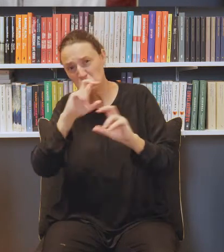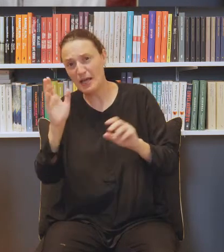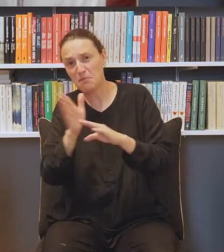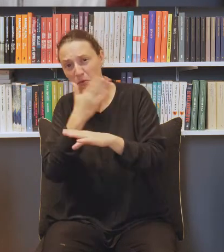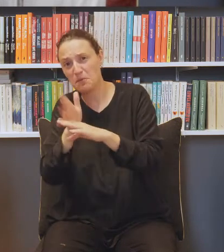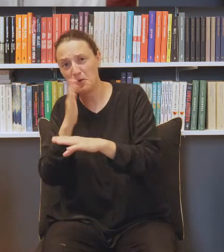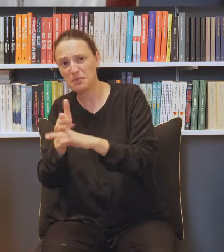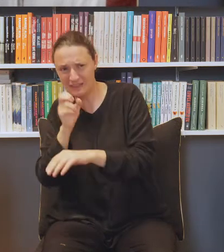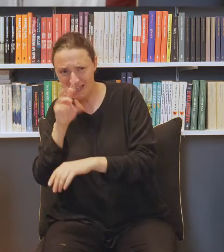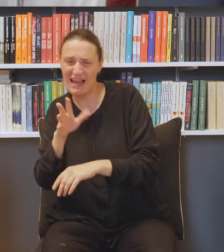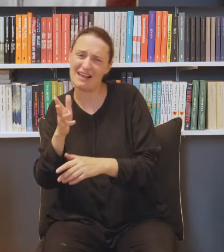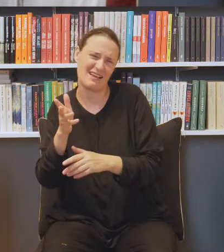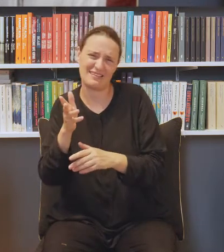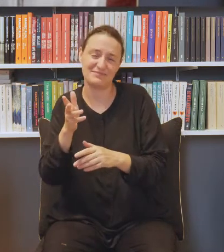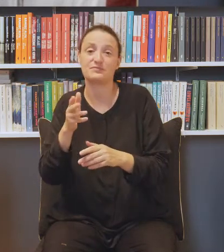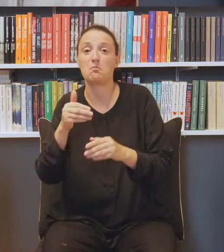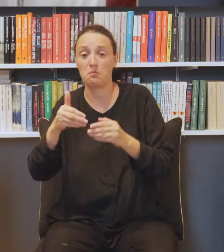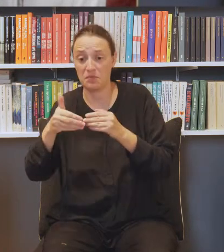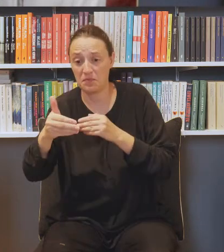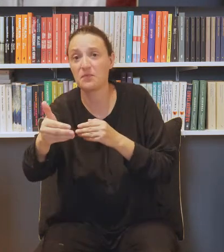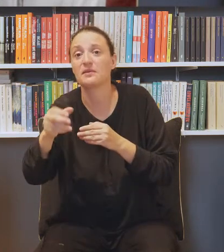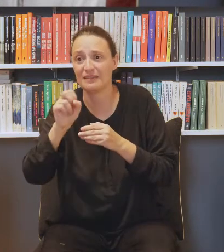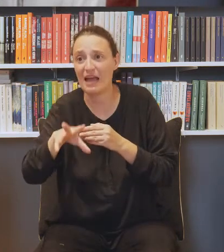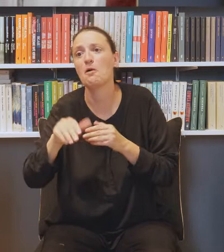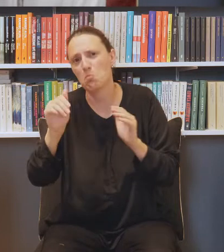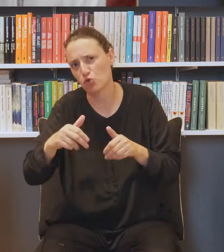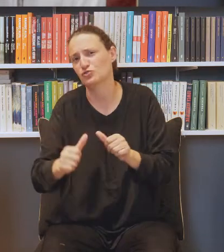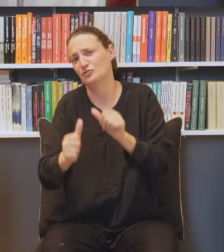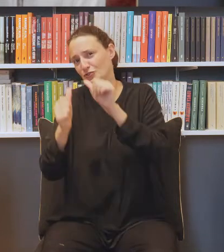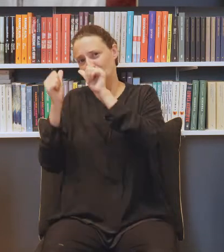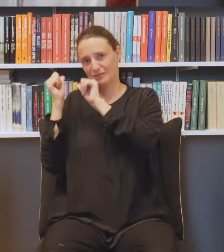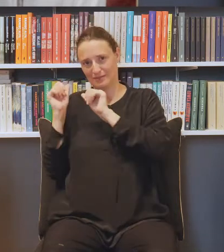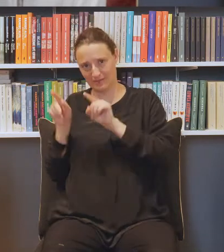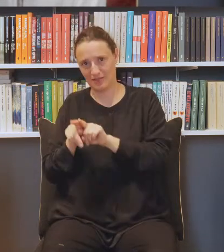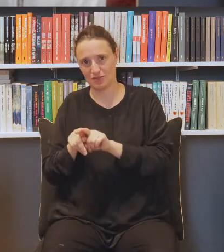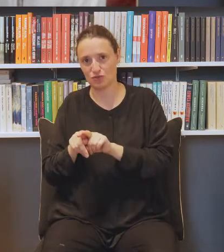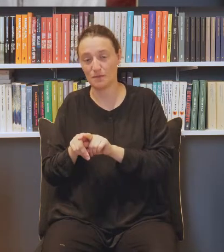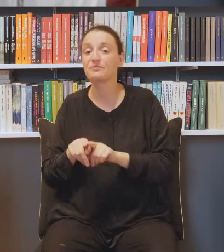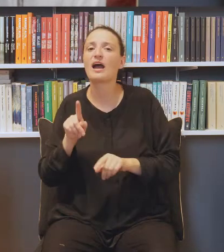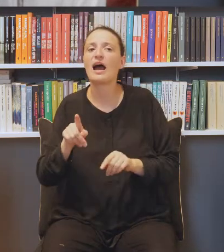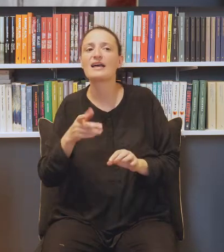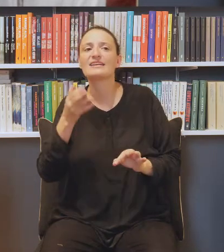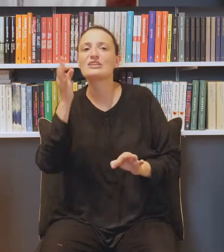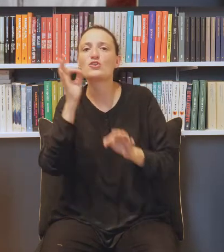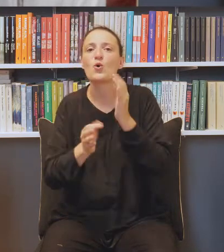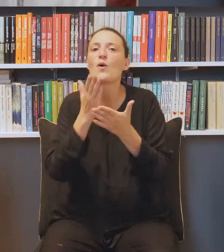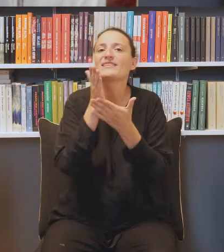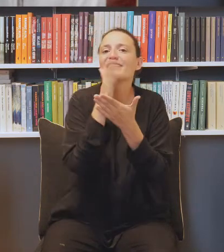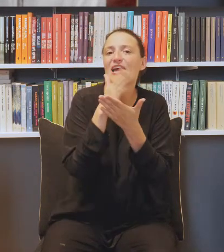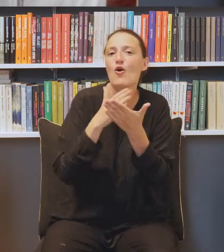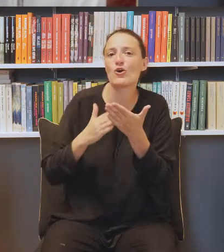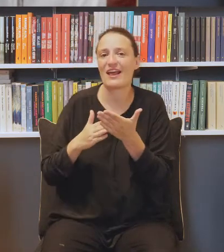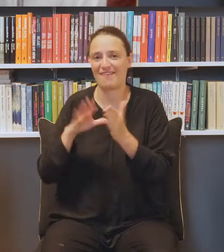do przodu, równie dobrze może płynąć do tyłu. Ale te nieścisłości geograficzne Fabianic,